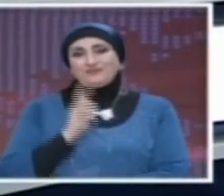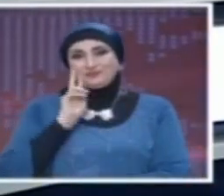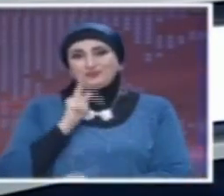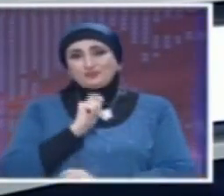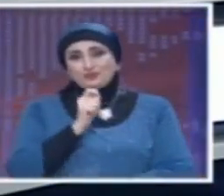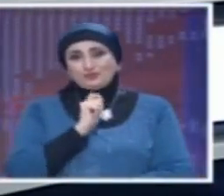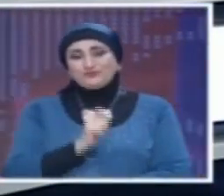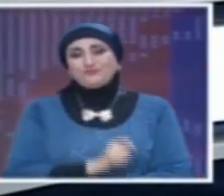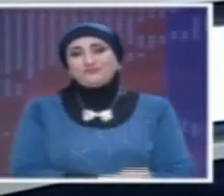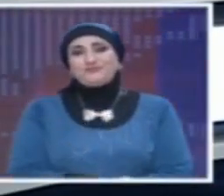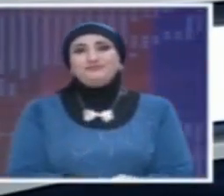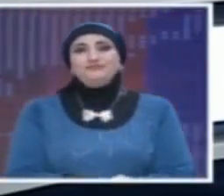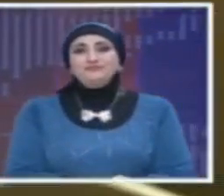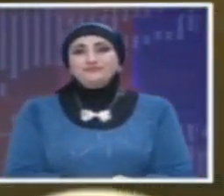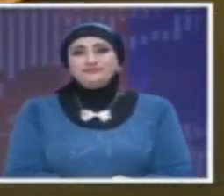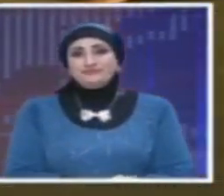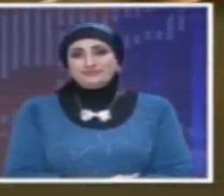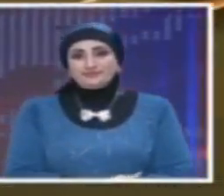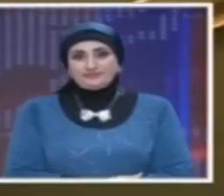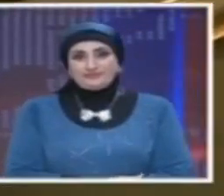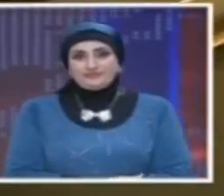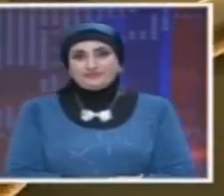والتجاري.